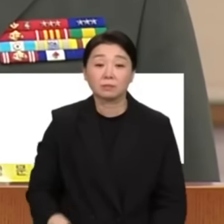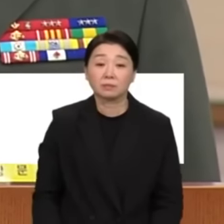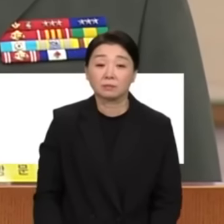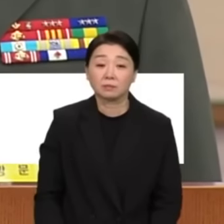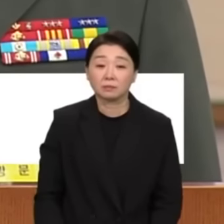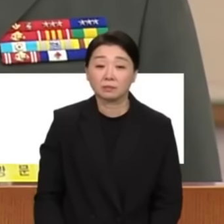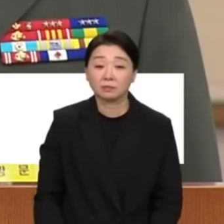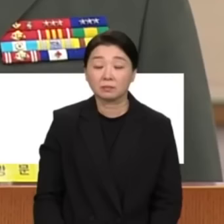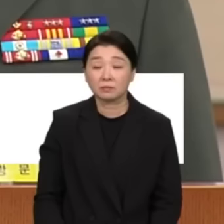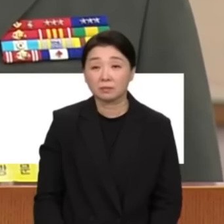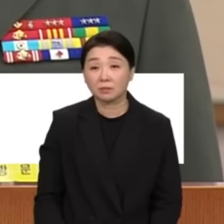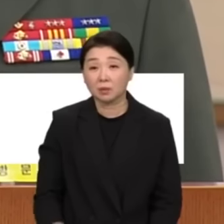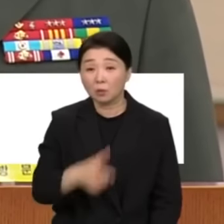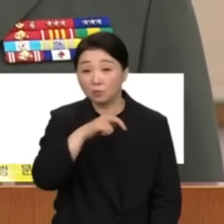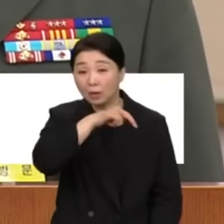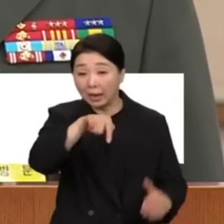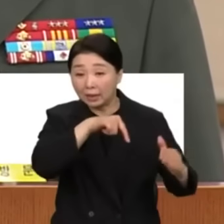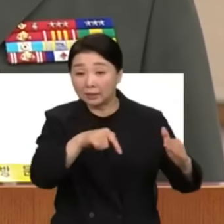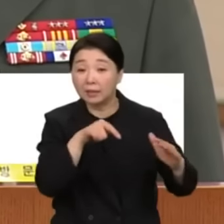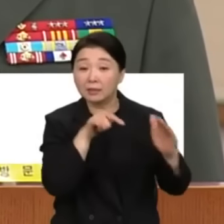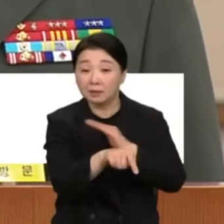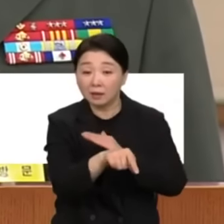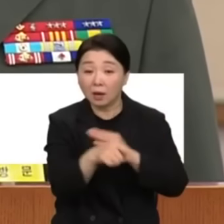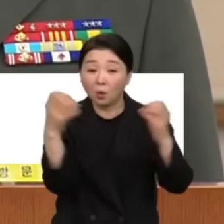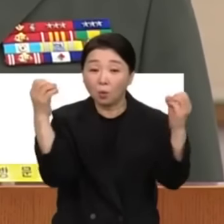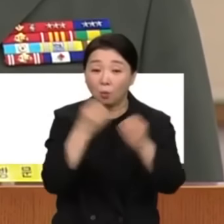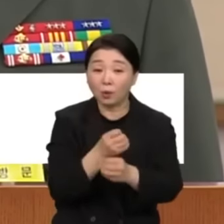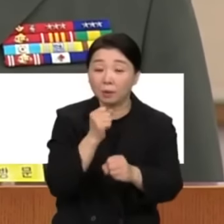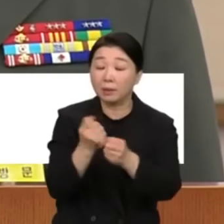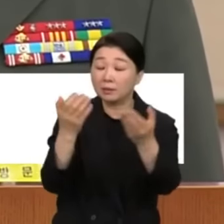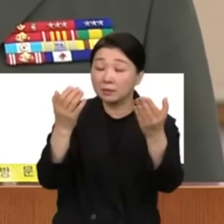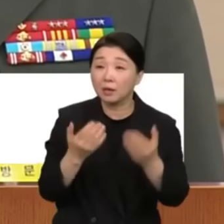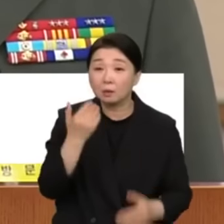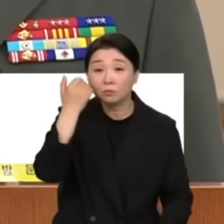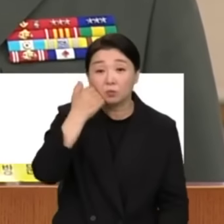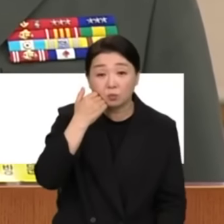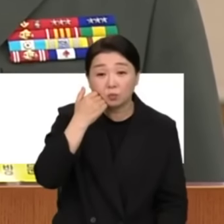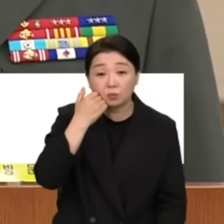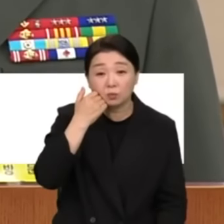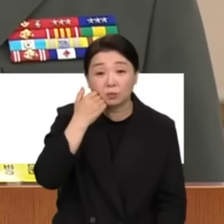수중 수색으로 오해할끔 만든 사람은